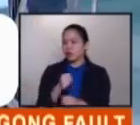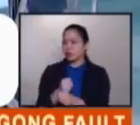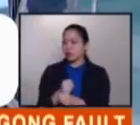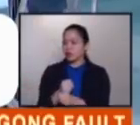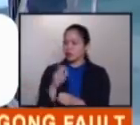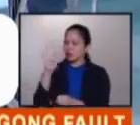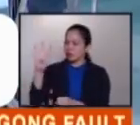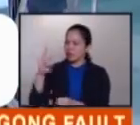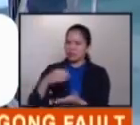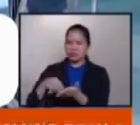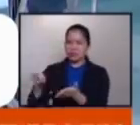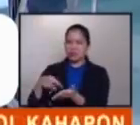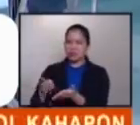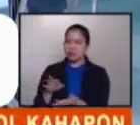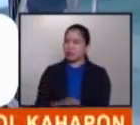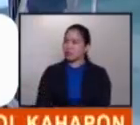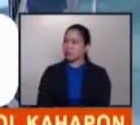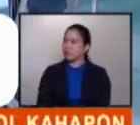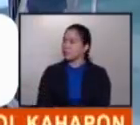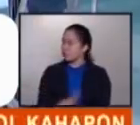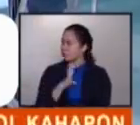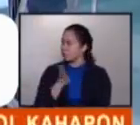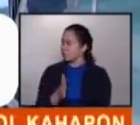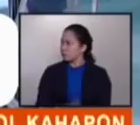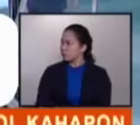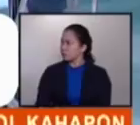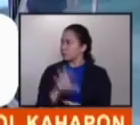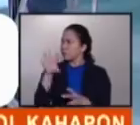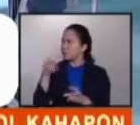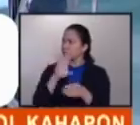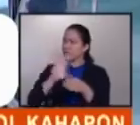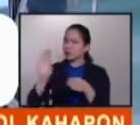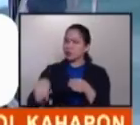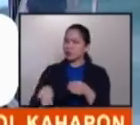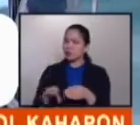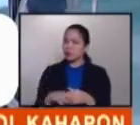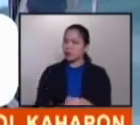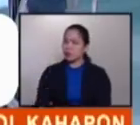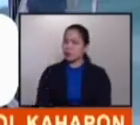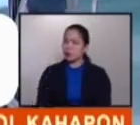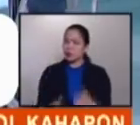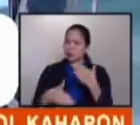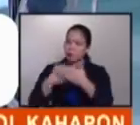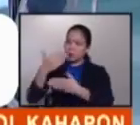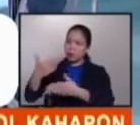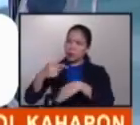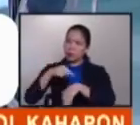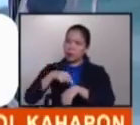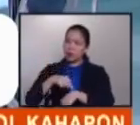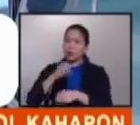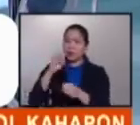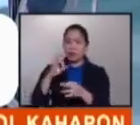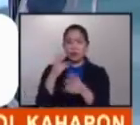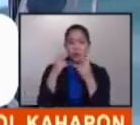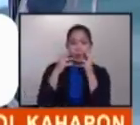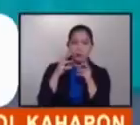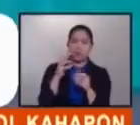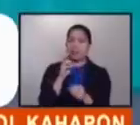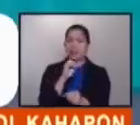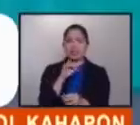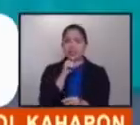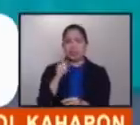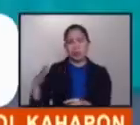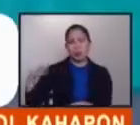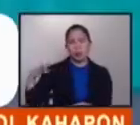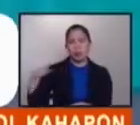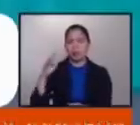masasayang. Ikaw? 3 years. Okay, sa iyo pasok. Kompleto. So, next time kasi, at dun sa mga manonood, huwag nyo na kasi in time